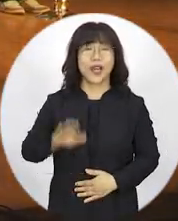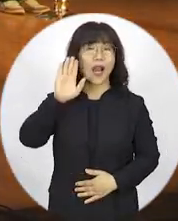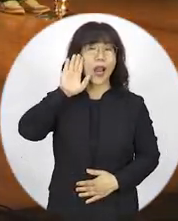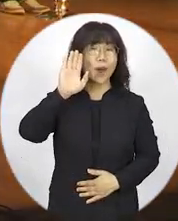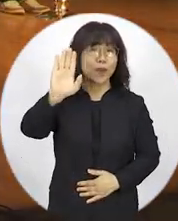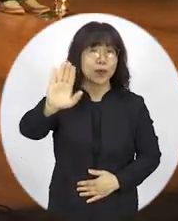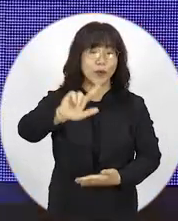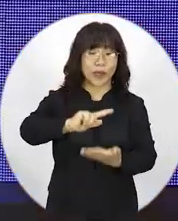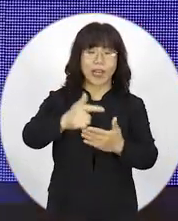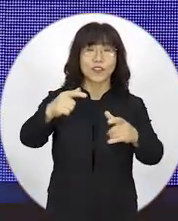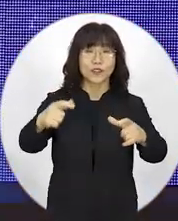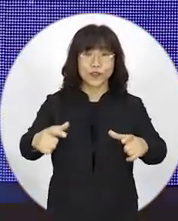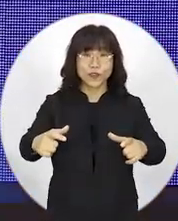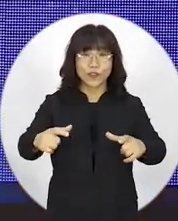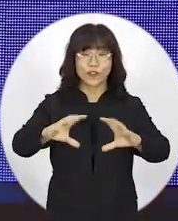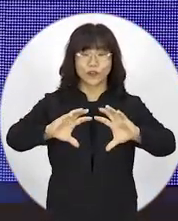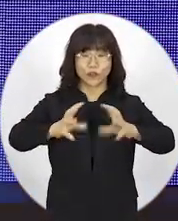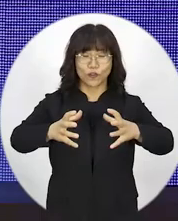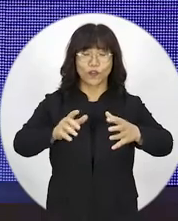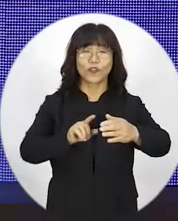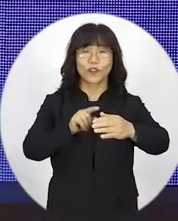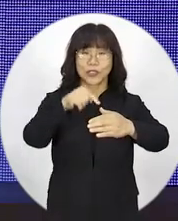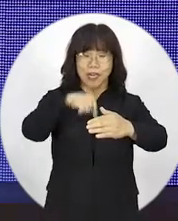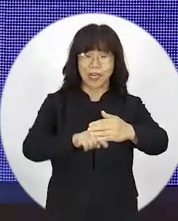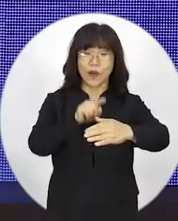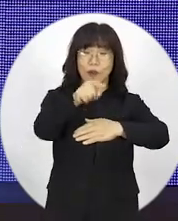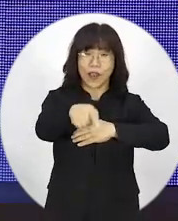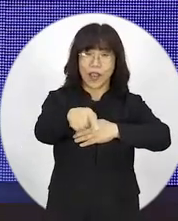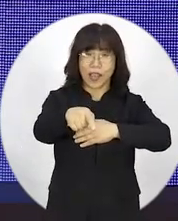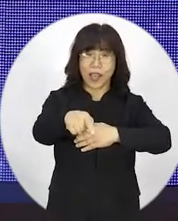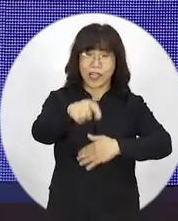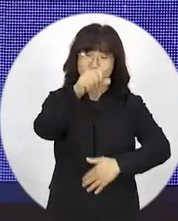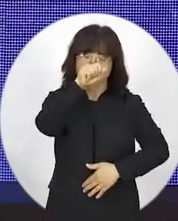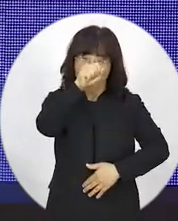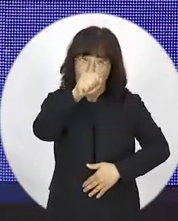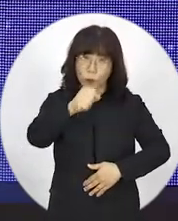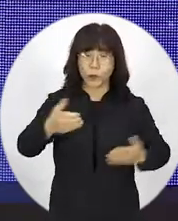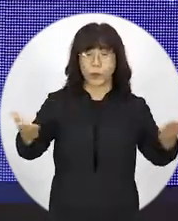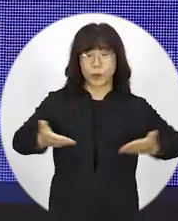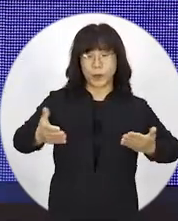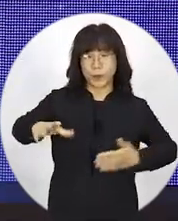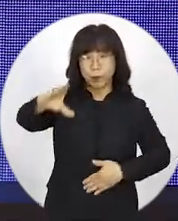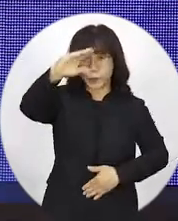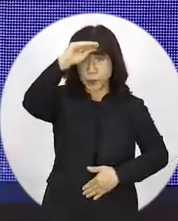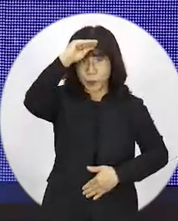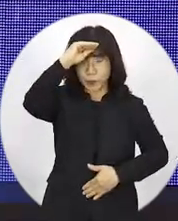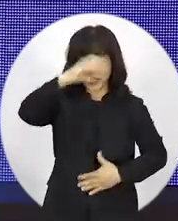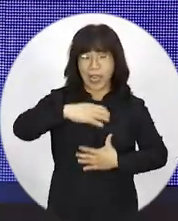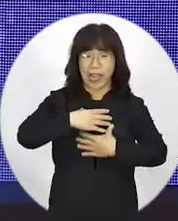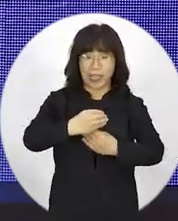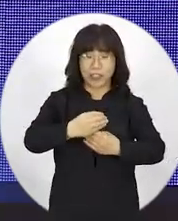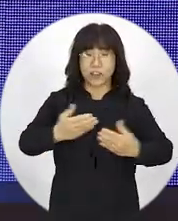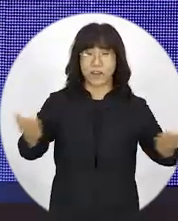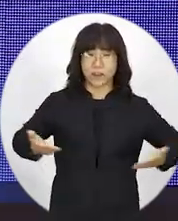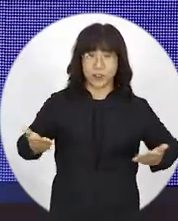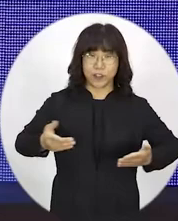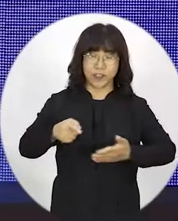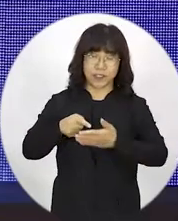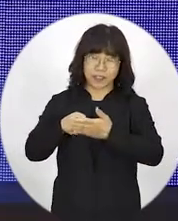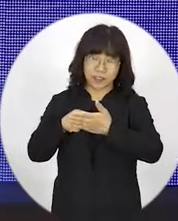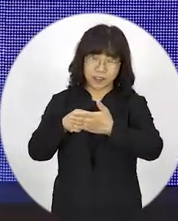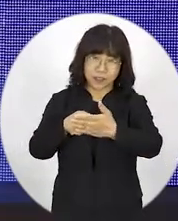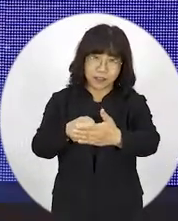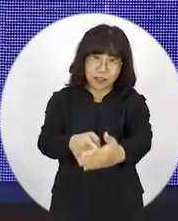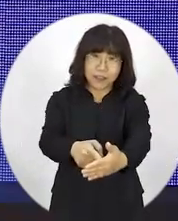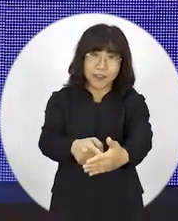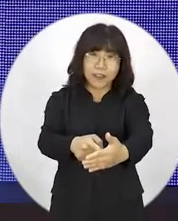방침입니다. 앞으로도 강서구는 국내외 우수 사례를 벤치마킹하며 안전 증진